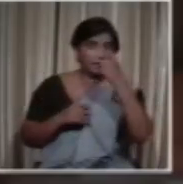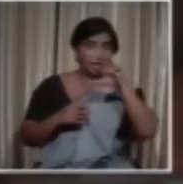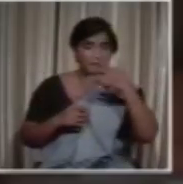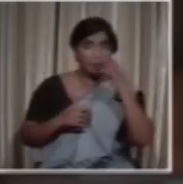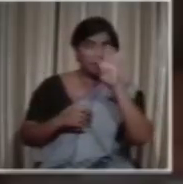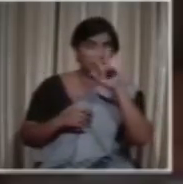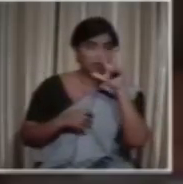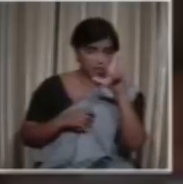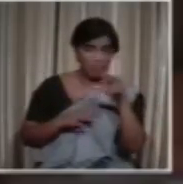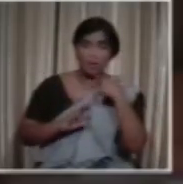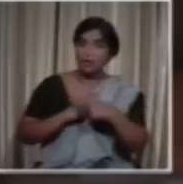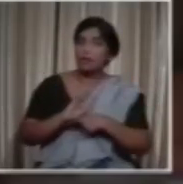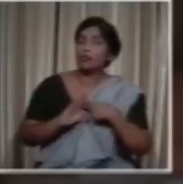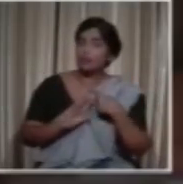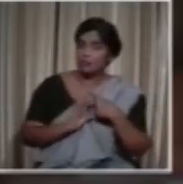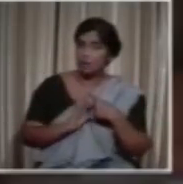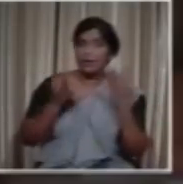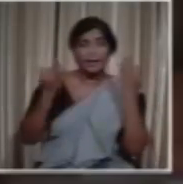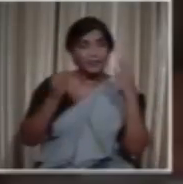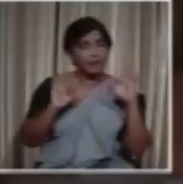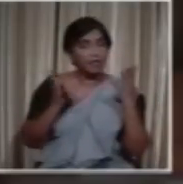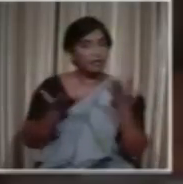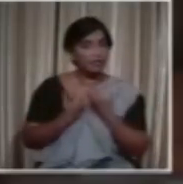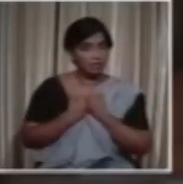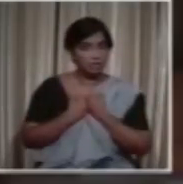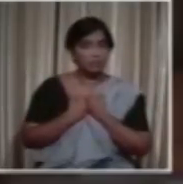1948 me rata nidahasa labana kota